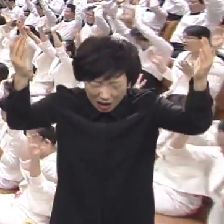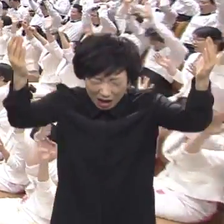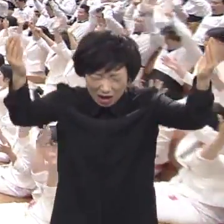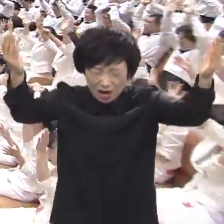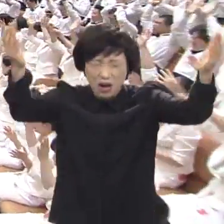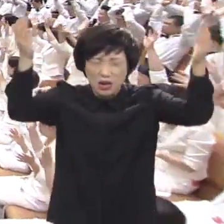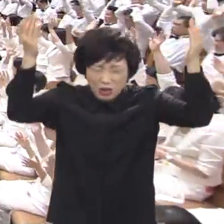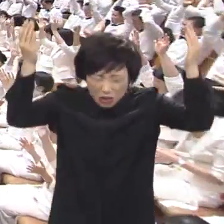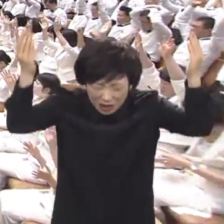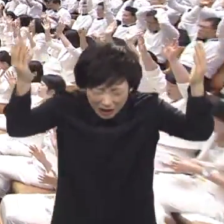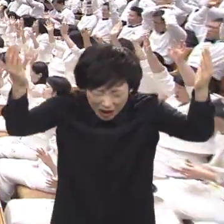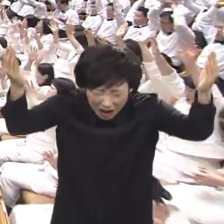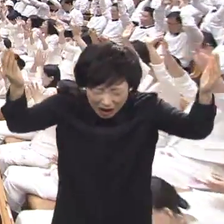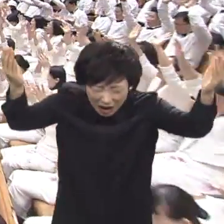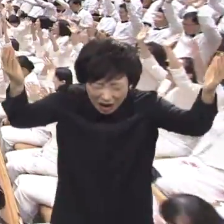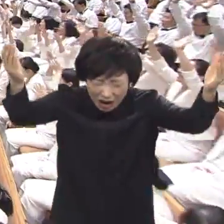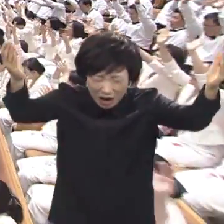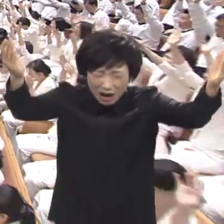주여,